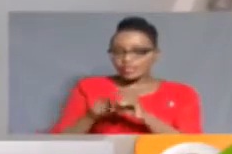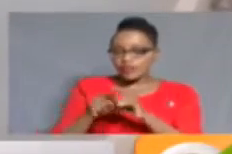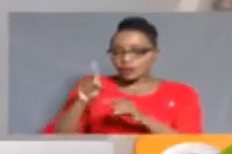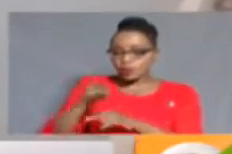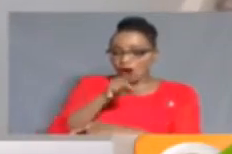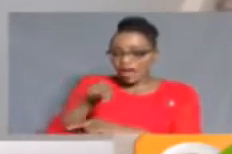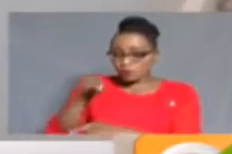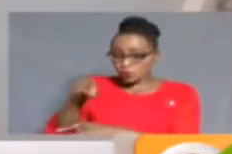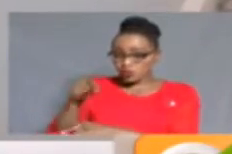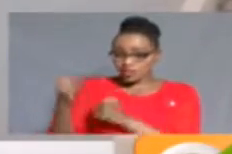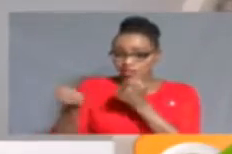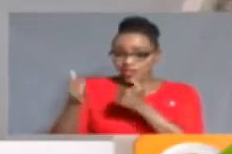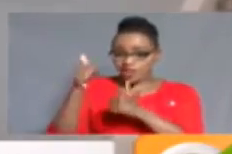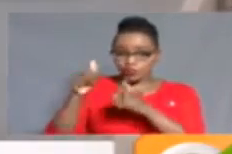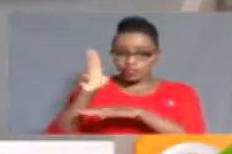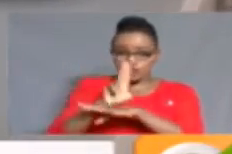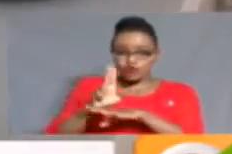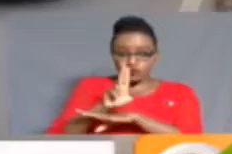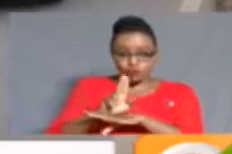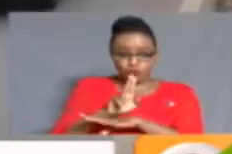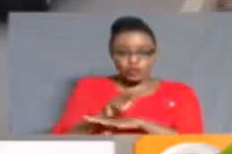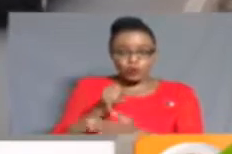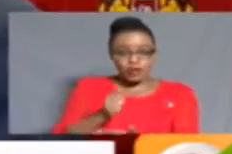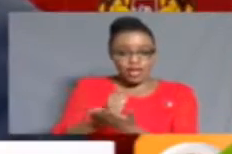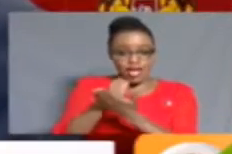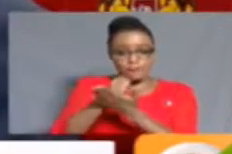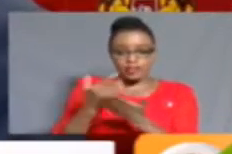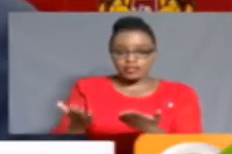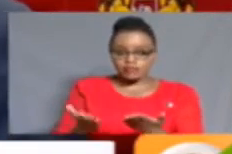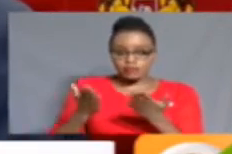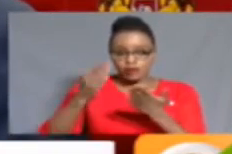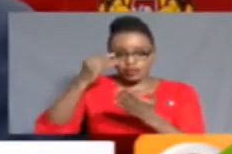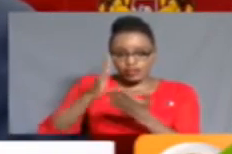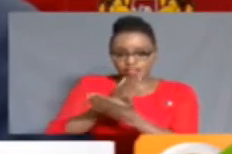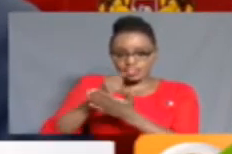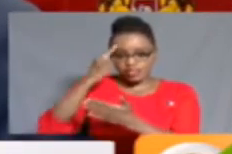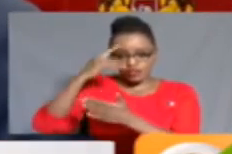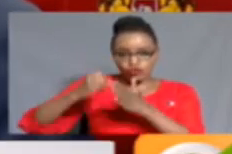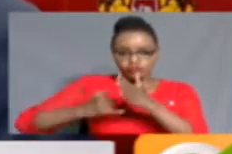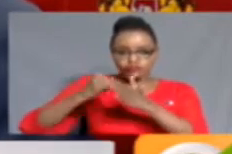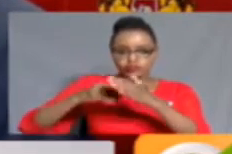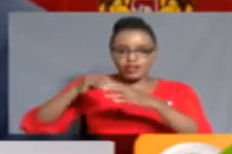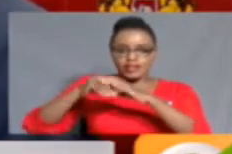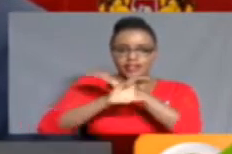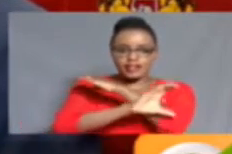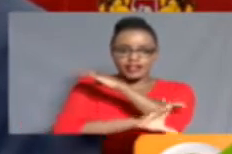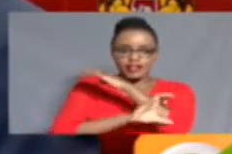magari hayo yaliyotumika kutasaidia ukuzaji wa sekta ya viwanda humu nchini.